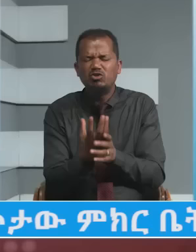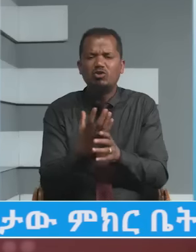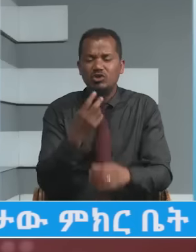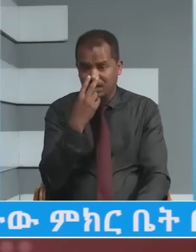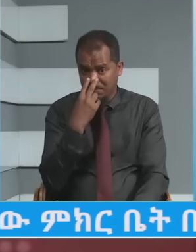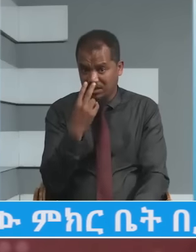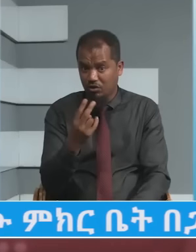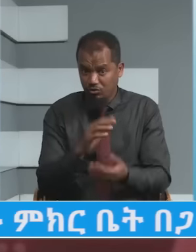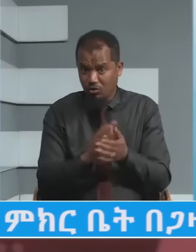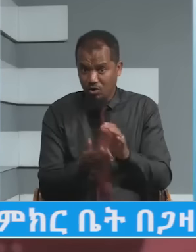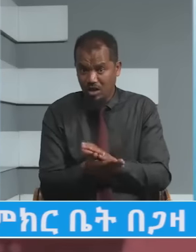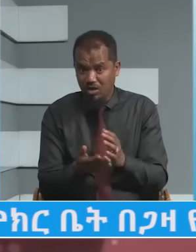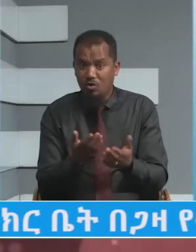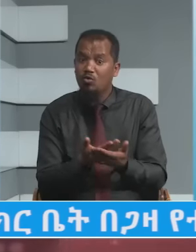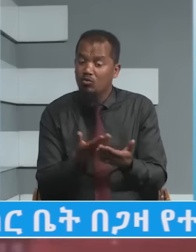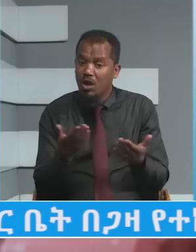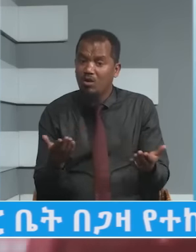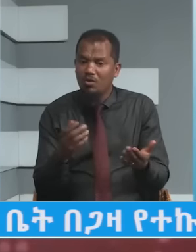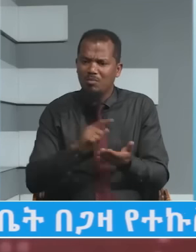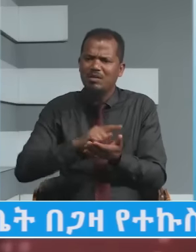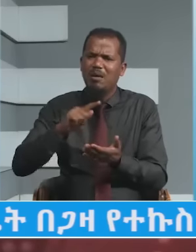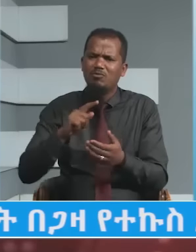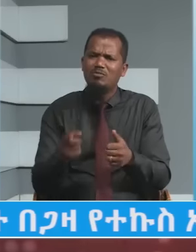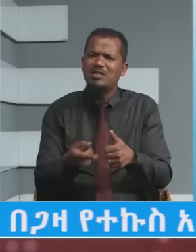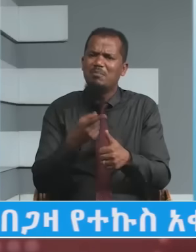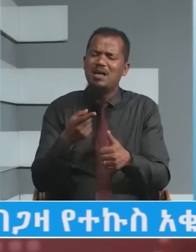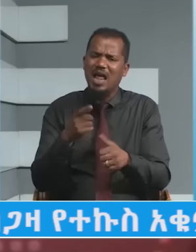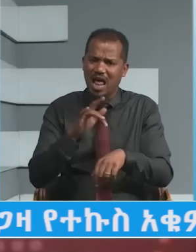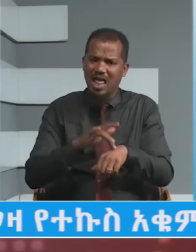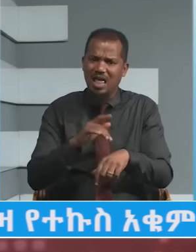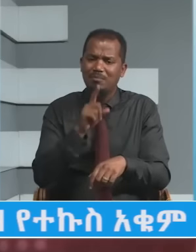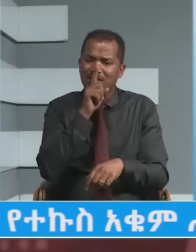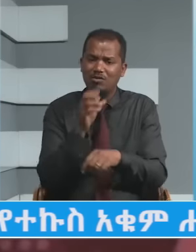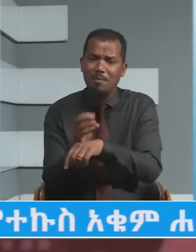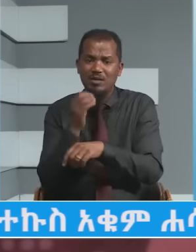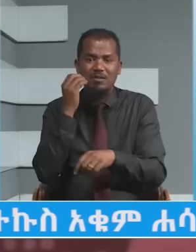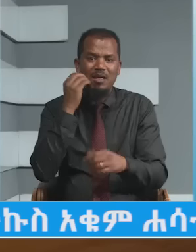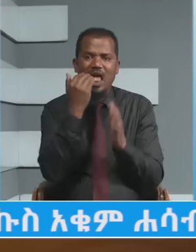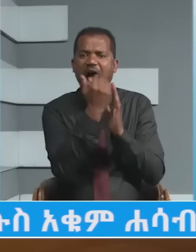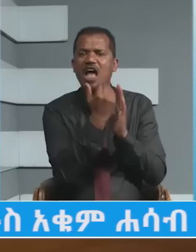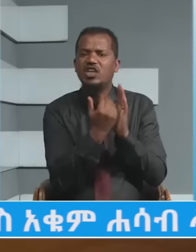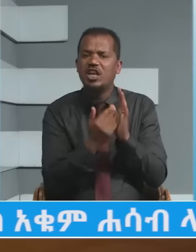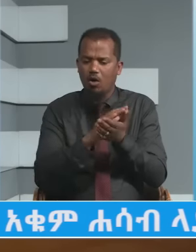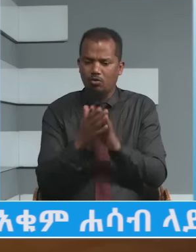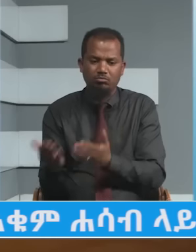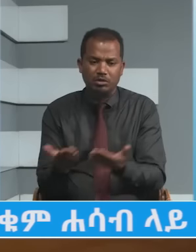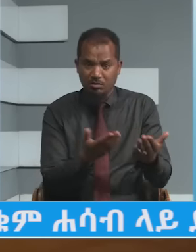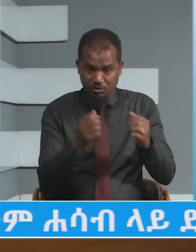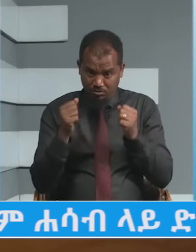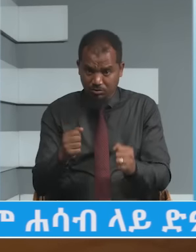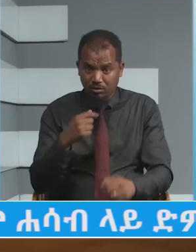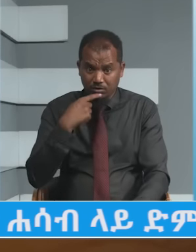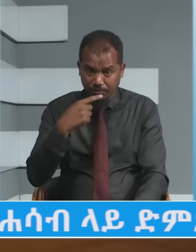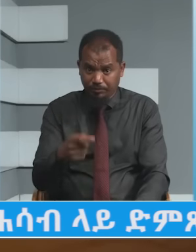ምንጮች እንደሚያመላክቱት ከሆነ ጉዳዩ በሳምንቱ መጀመሪያ ላይ በጸጥታው ምክር ቤት አጀንዳ ሆኖ ሊቀርብ